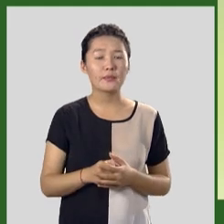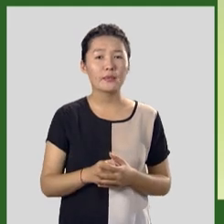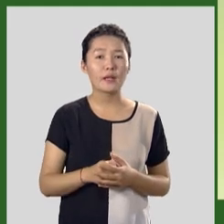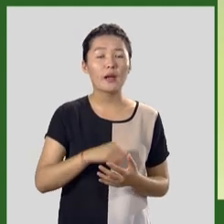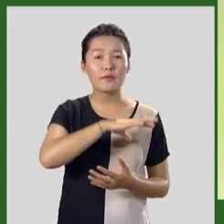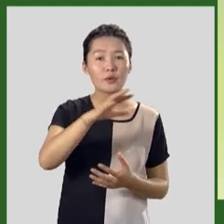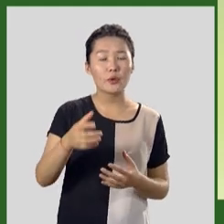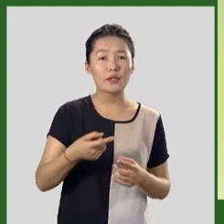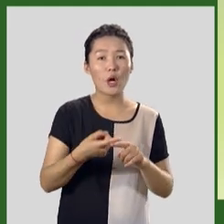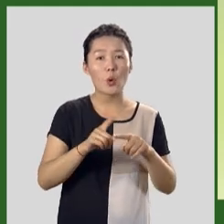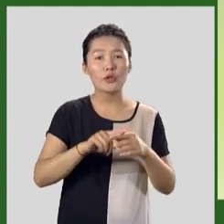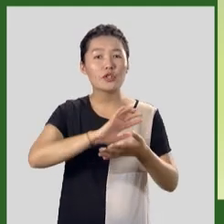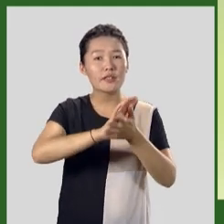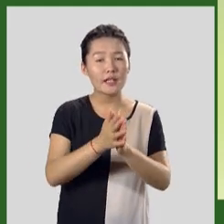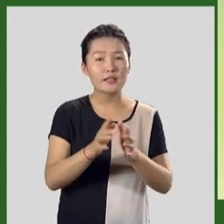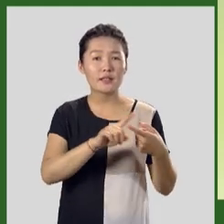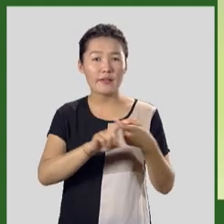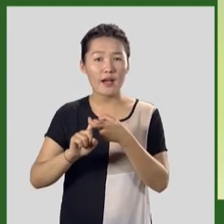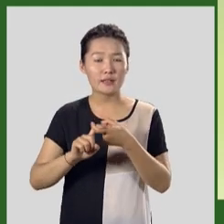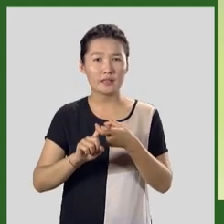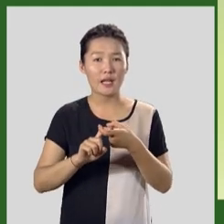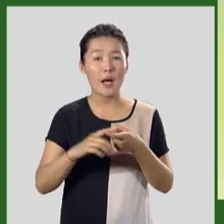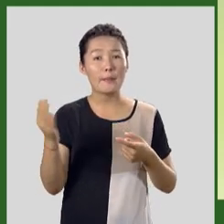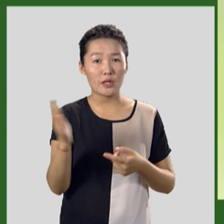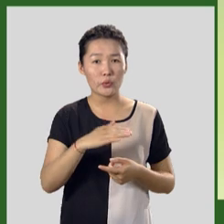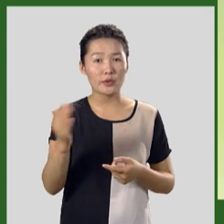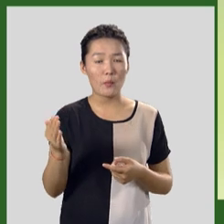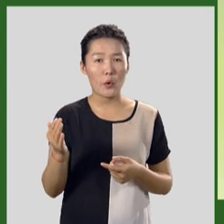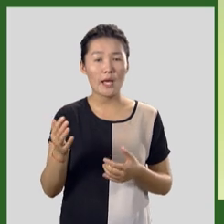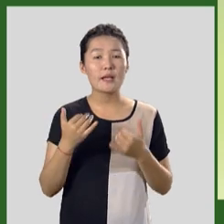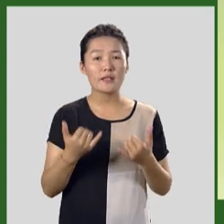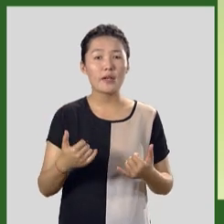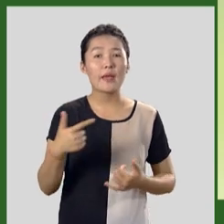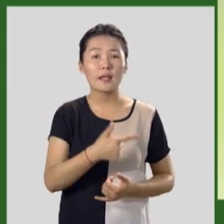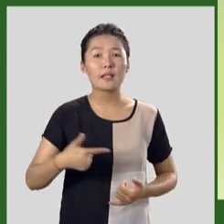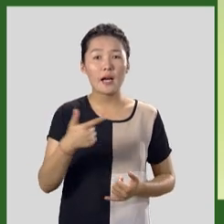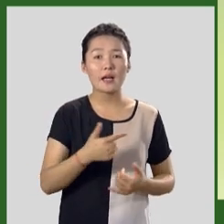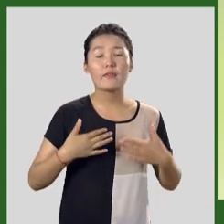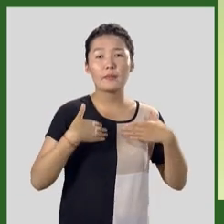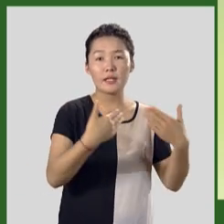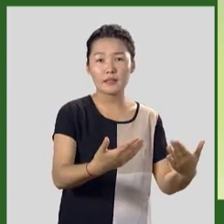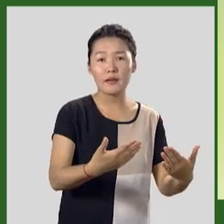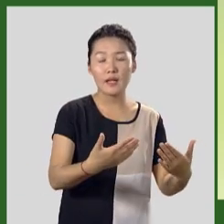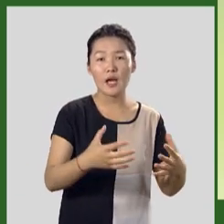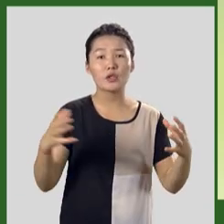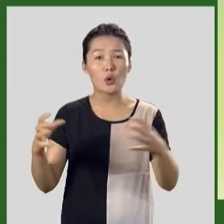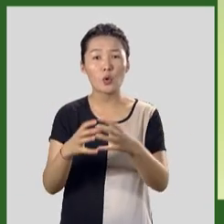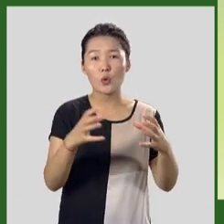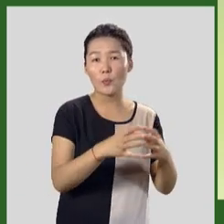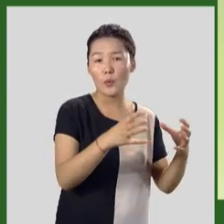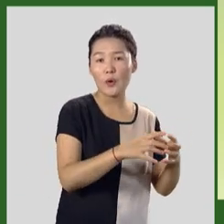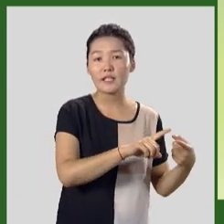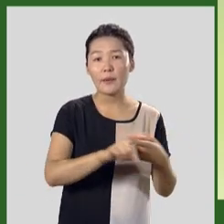и переплетены между собой. Современная география представляет группу взаимосвязанных